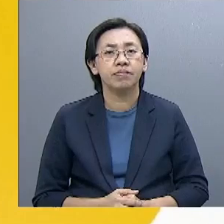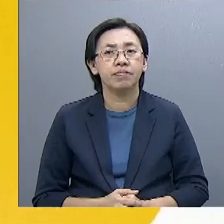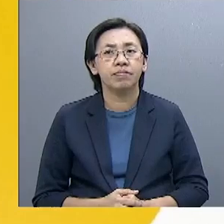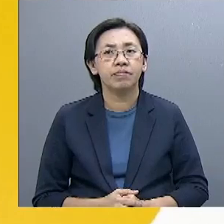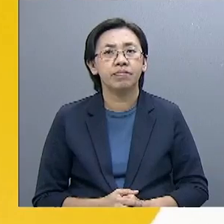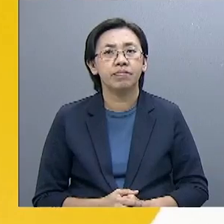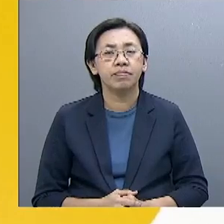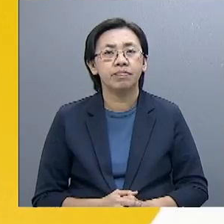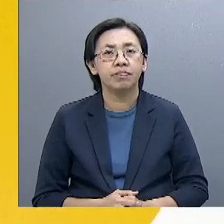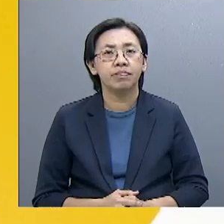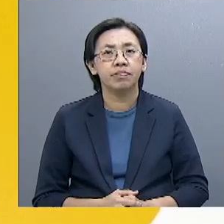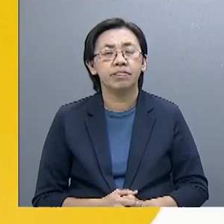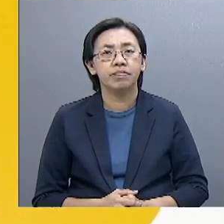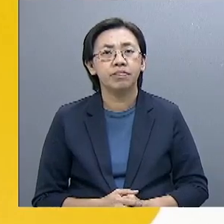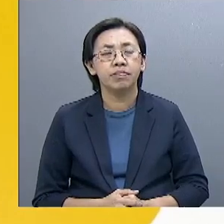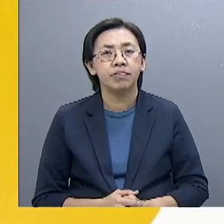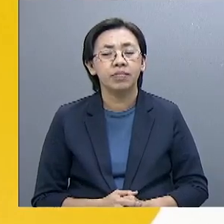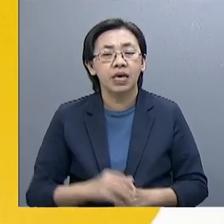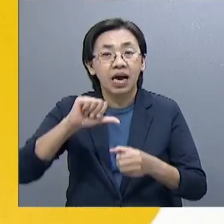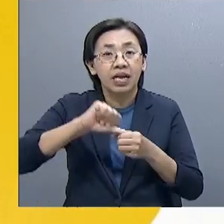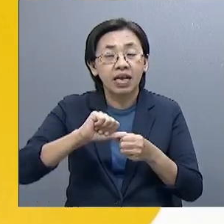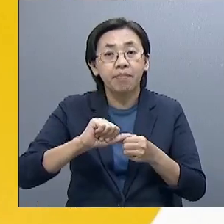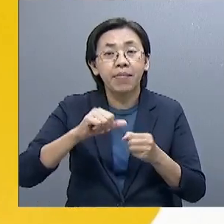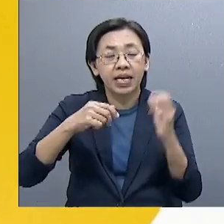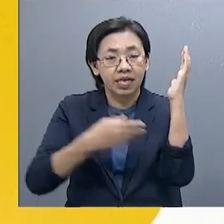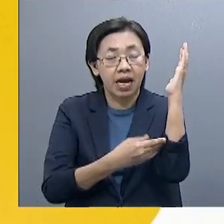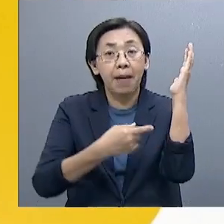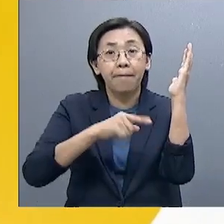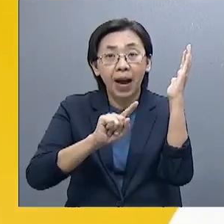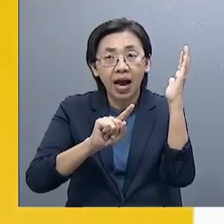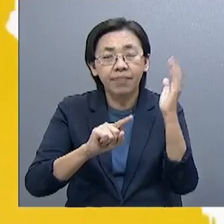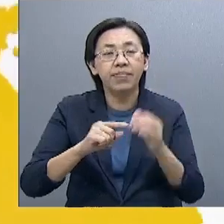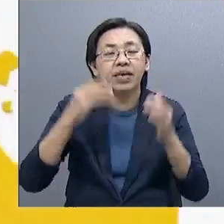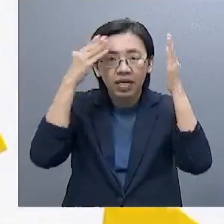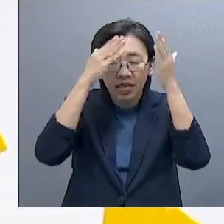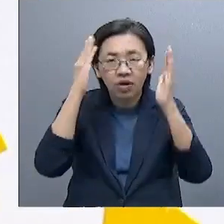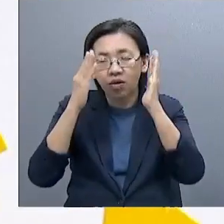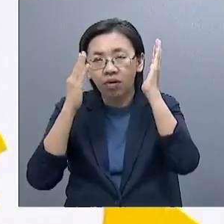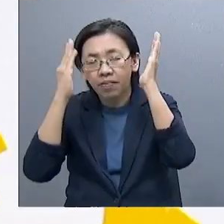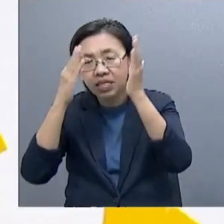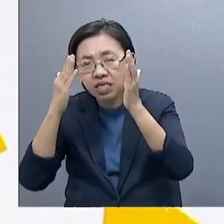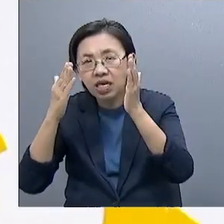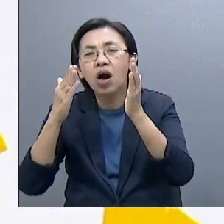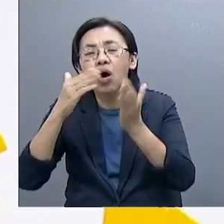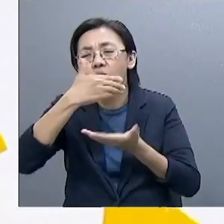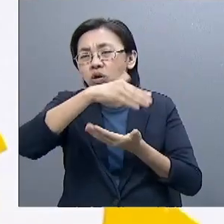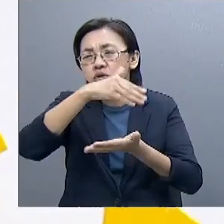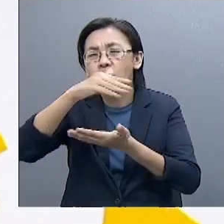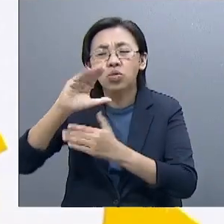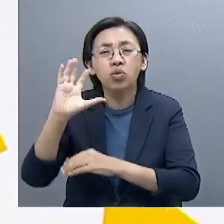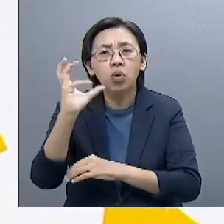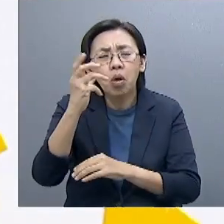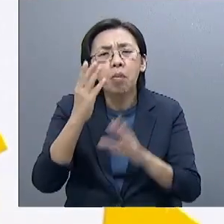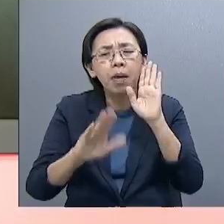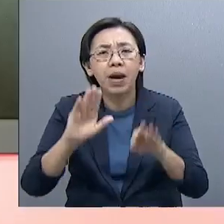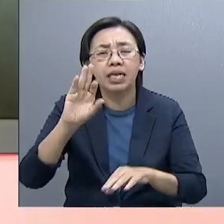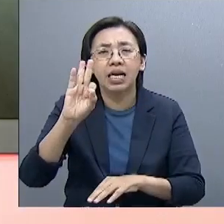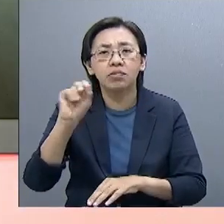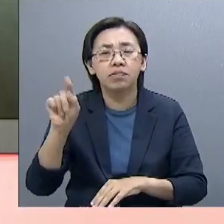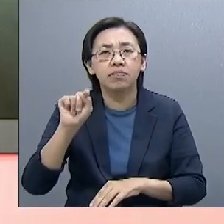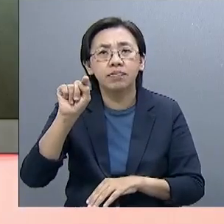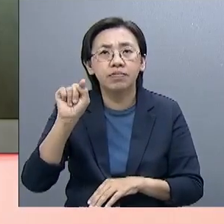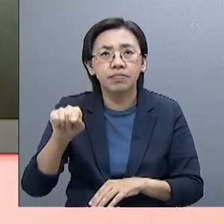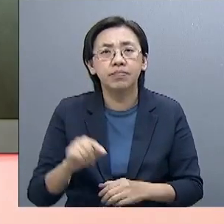ทั้งนี้นะคะปริมาณการส่งออกน้ำมันปาล์มของอินโดนีเซียและมาเลเซียรวมกันมีประมาณร้อยละ90ของทั้งโลกค่ะ